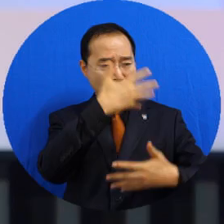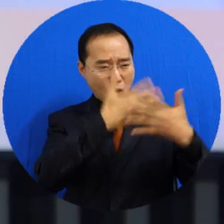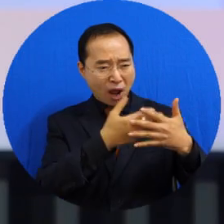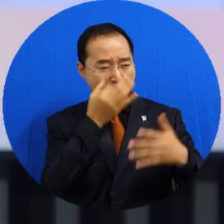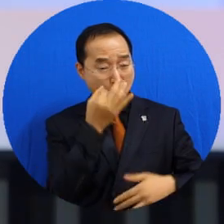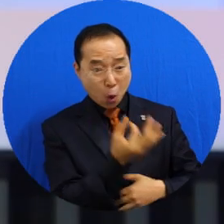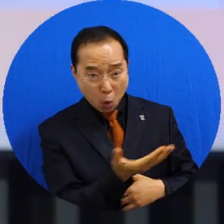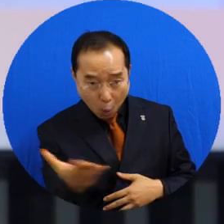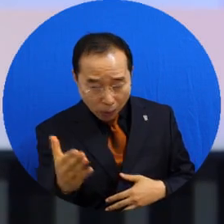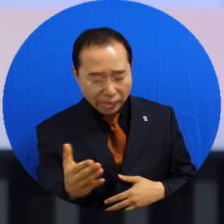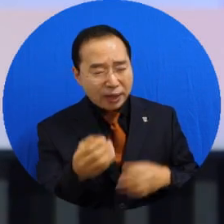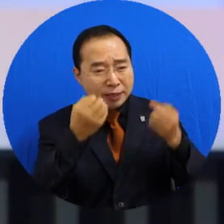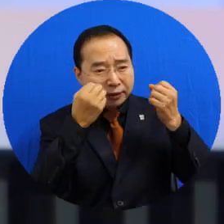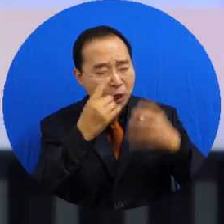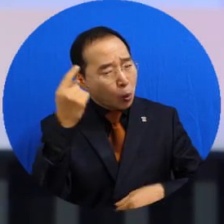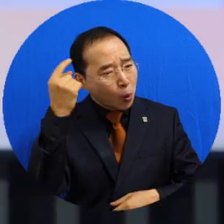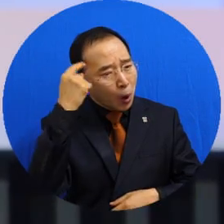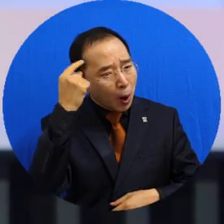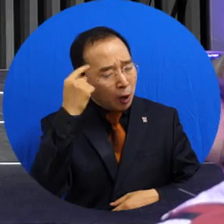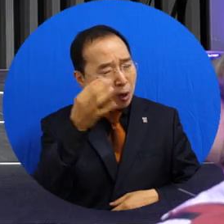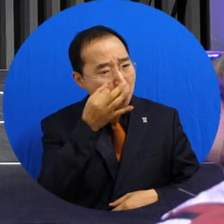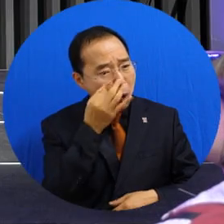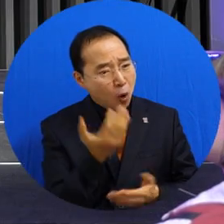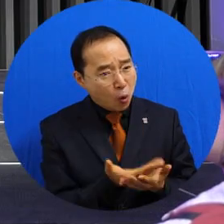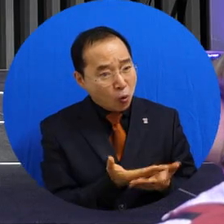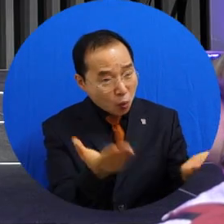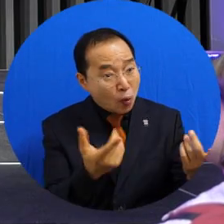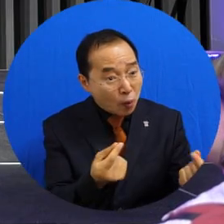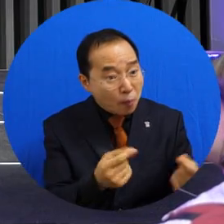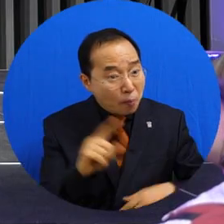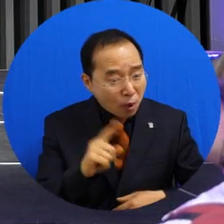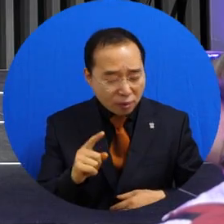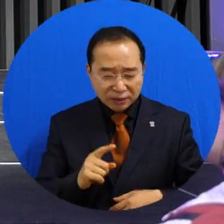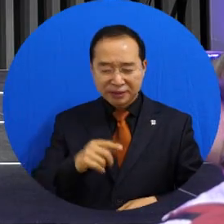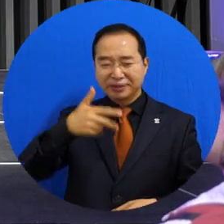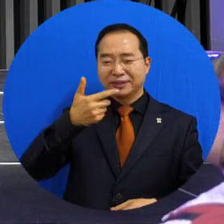국민에게 이렇게 제시를 했다고 생각합니다. 그 단어는